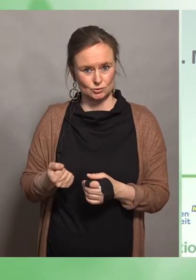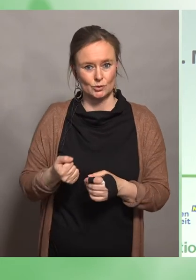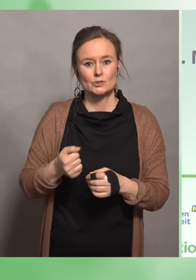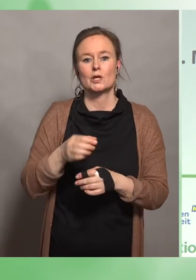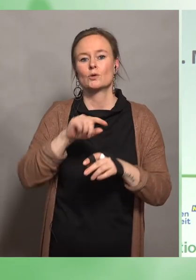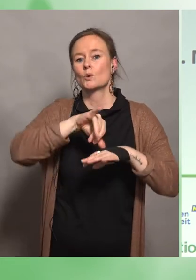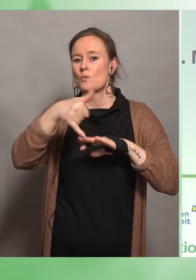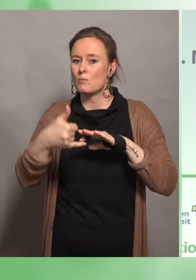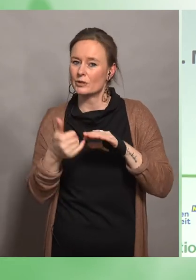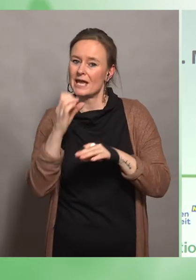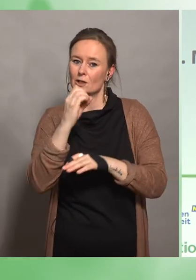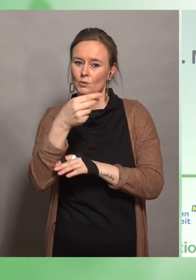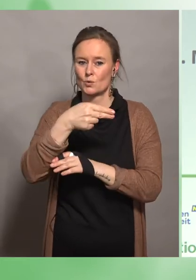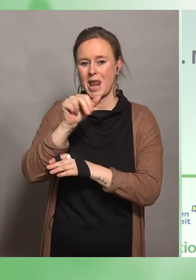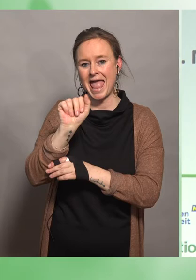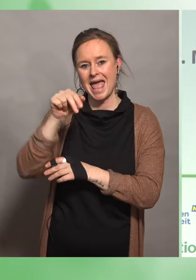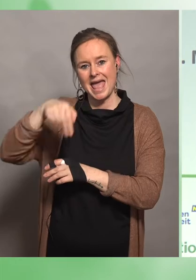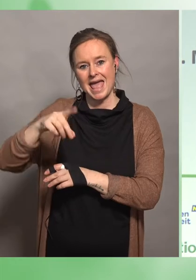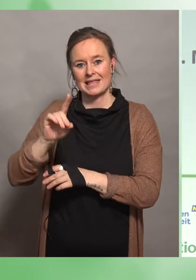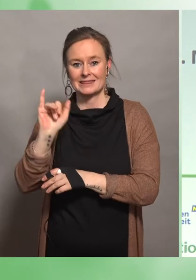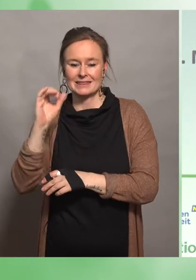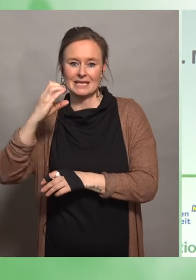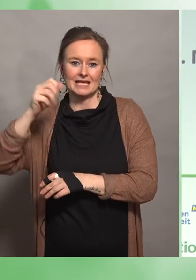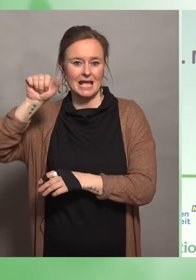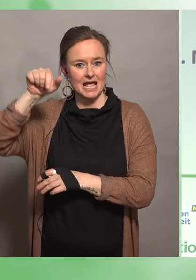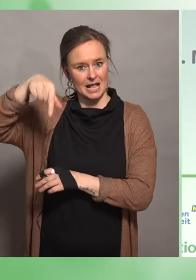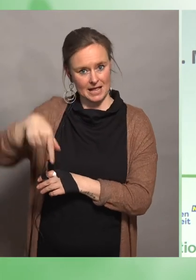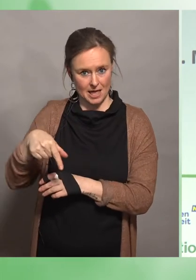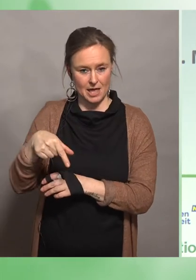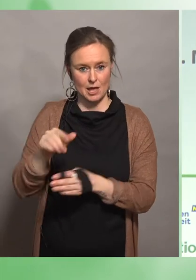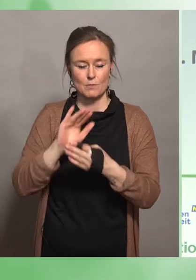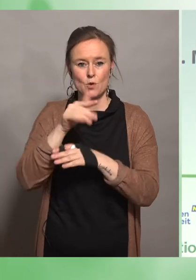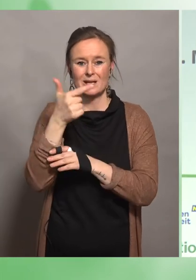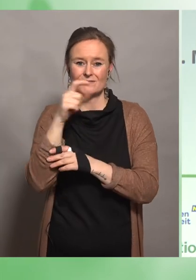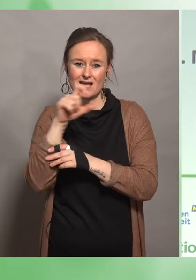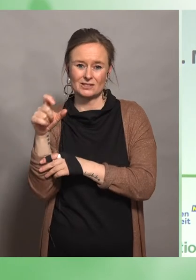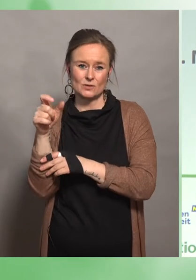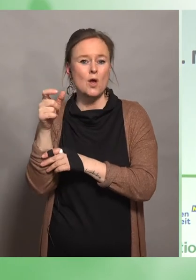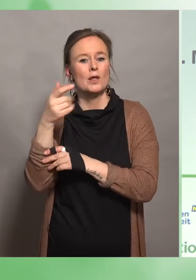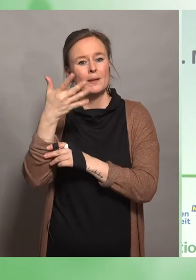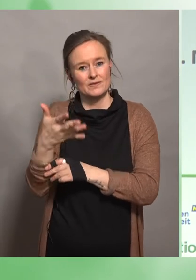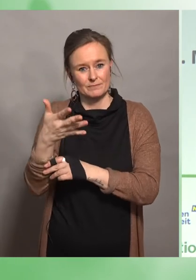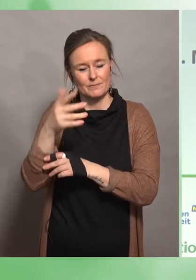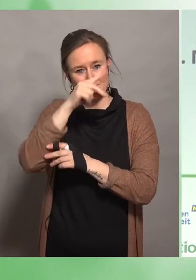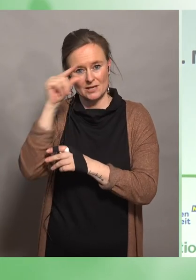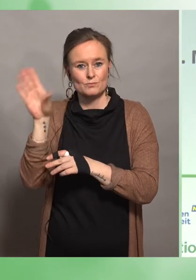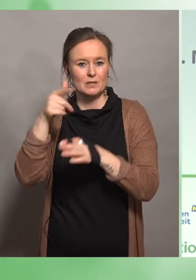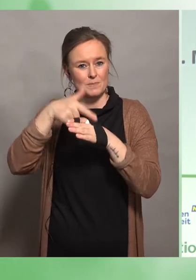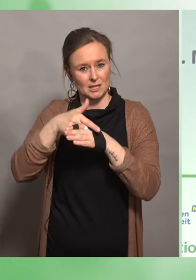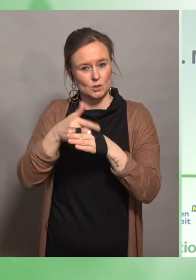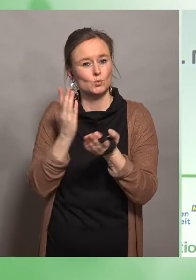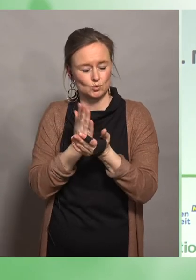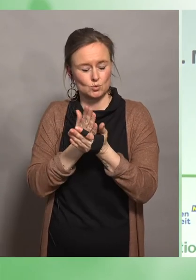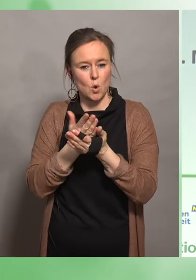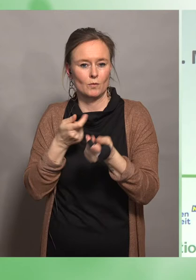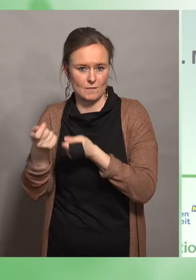seit 2020 über 250 Menschen mit Behinderung vermittelt. Was uns besonders freut, ist, wir haben in der